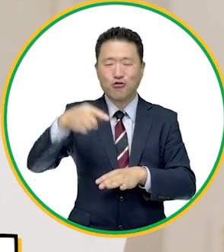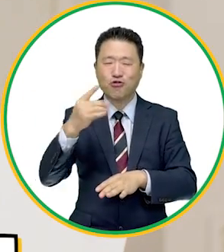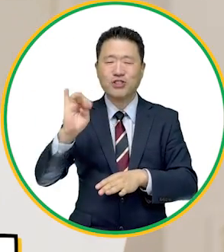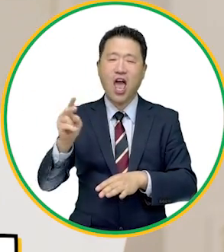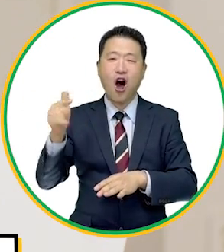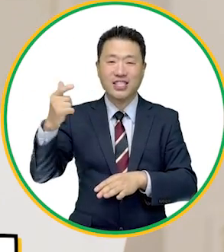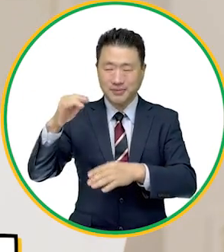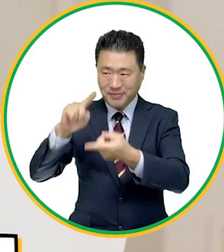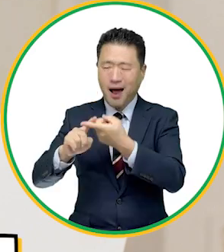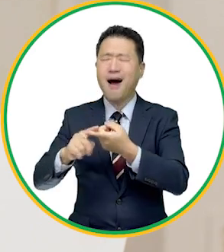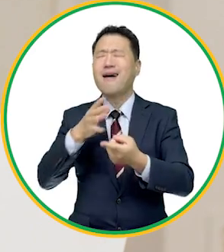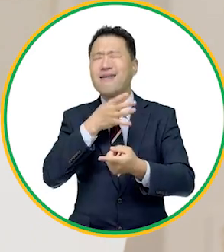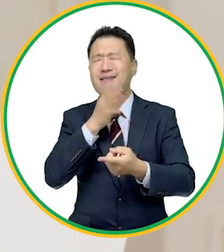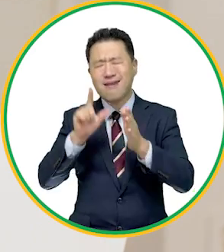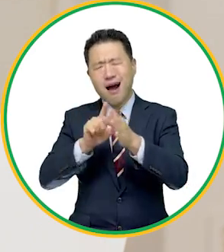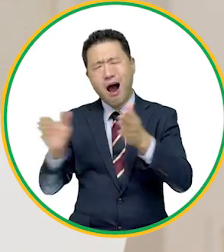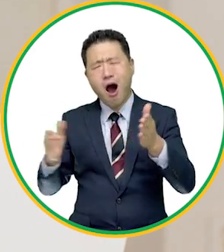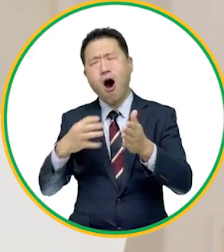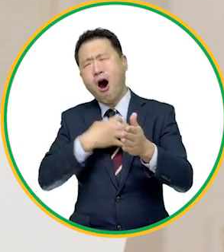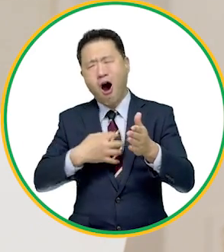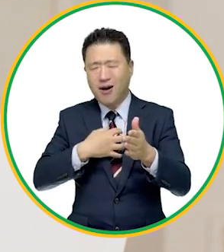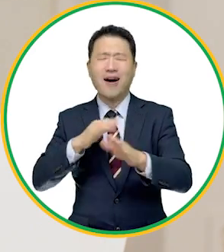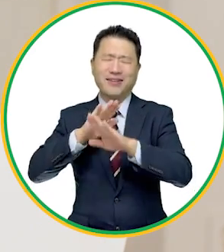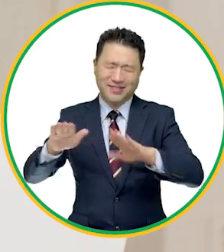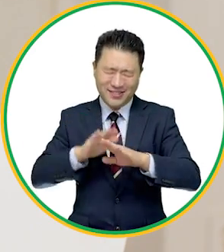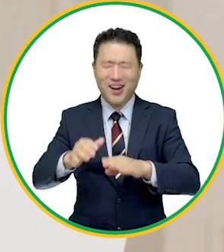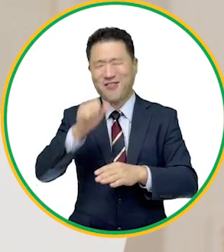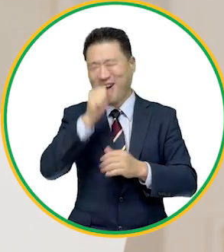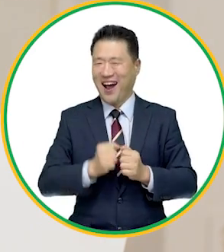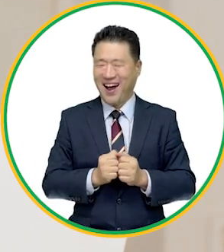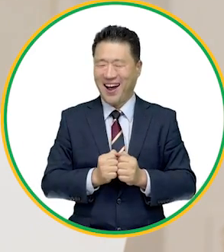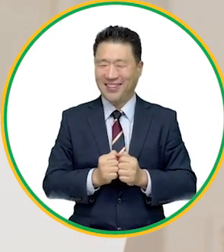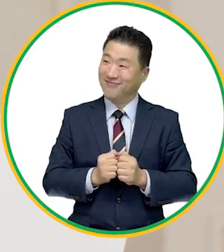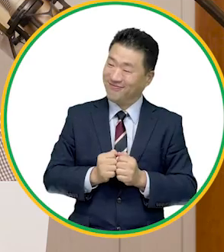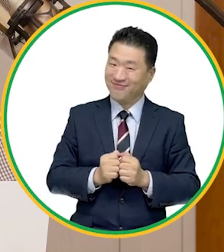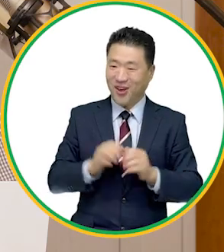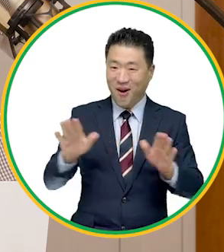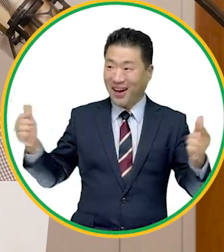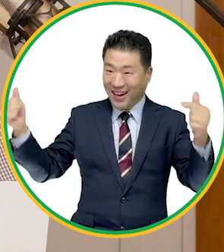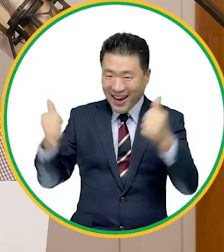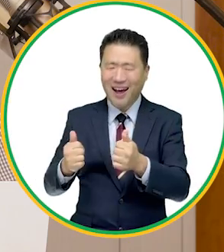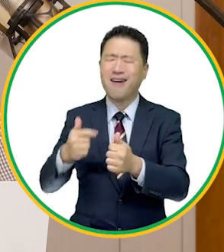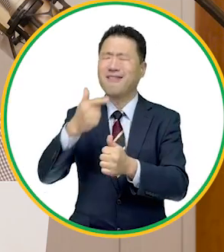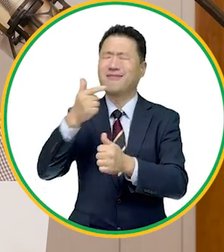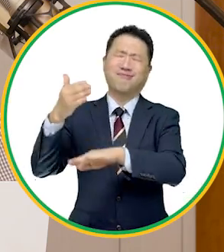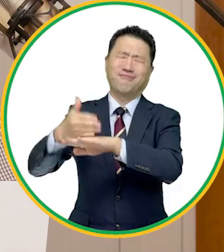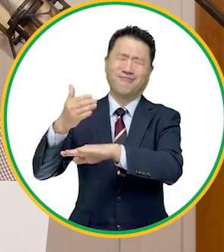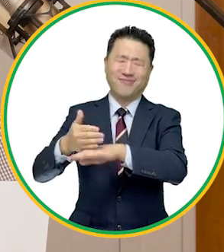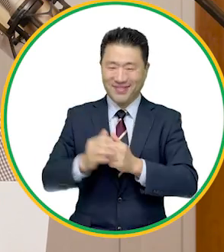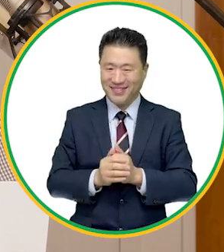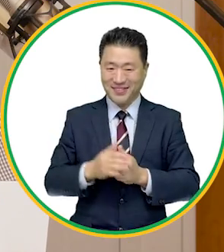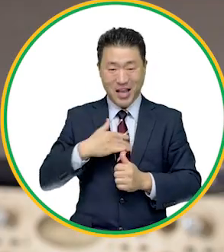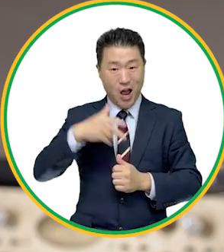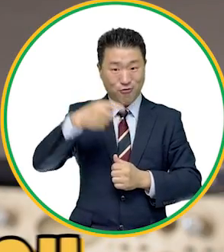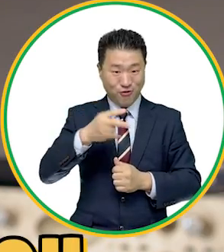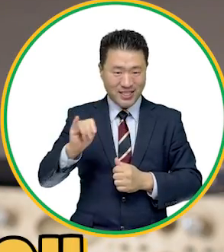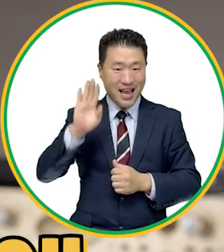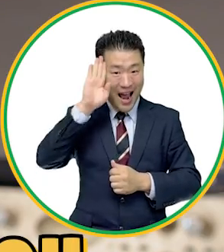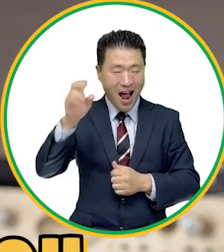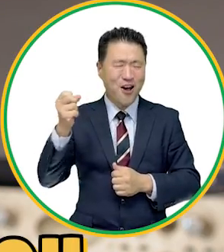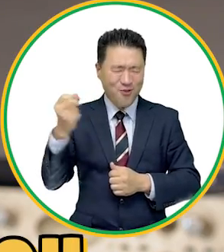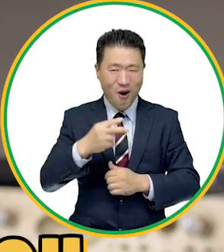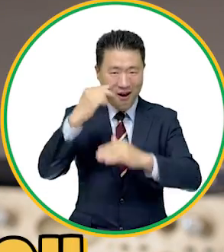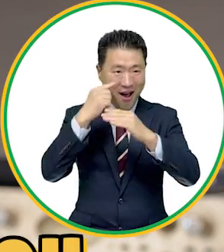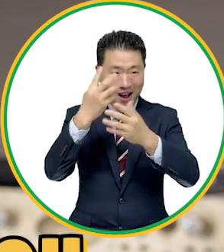분들이 주택연금으로 노후에 대한 걱정을 덜어내시면 좋겠습니다. 네, 오늘 함께 해주셔서 너무 감사드리고요. 저